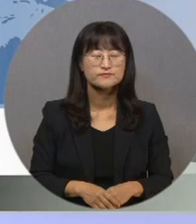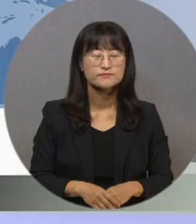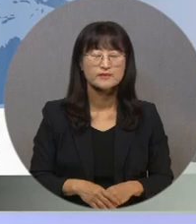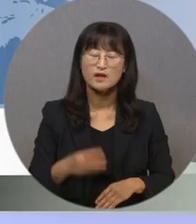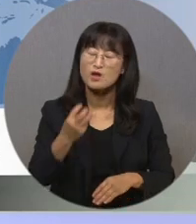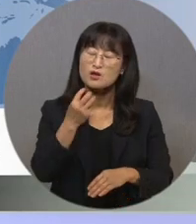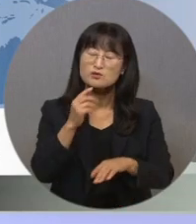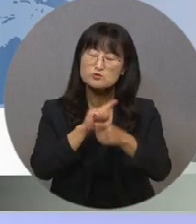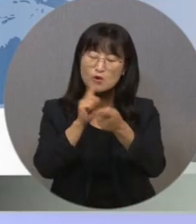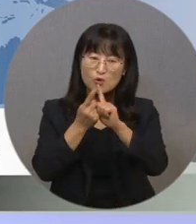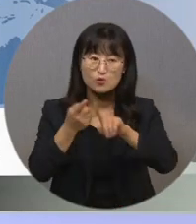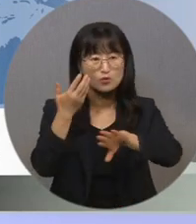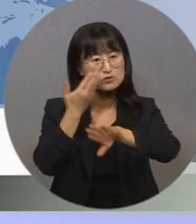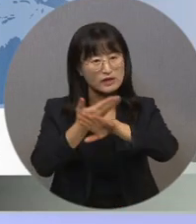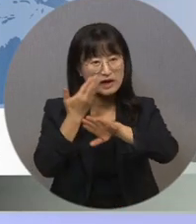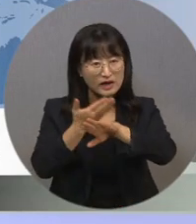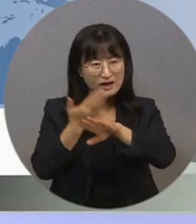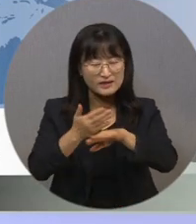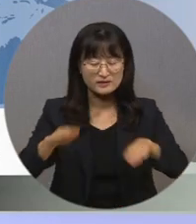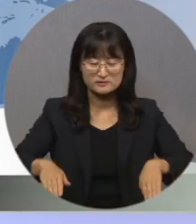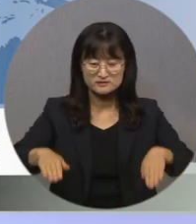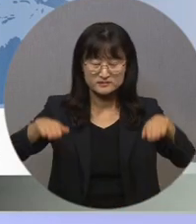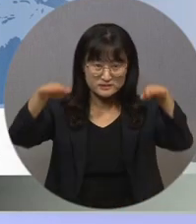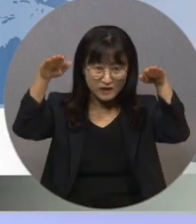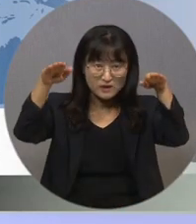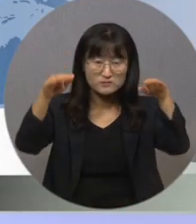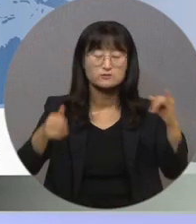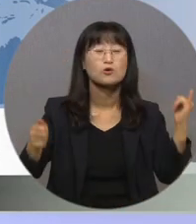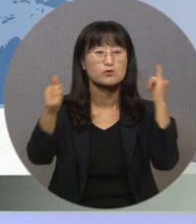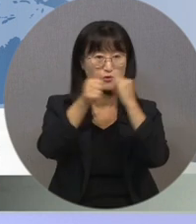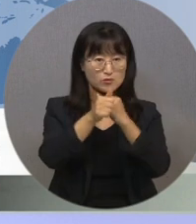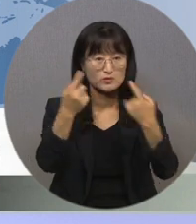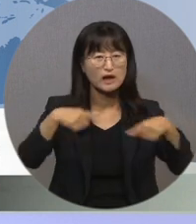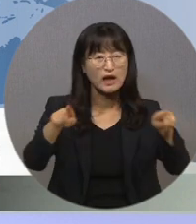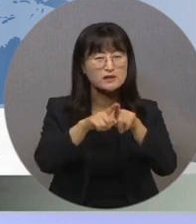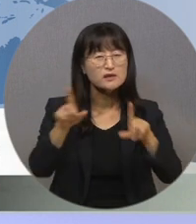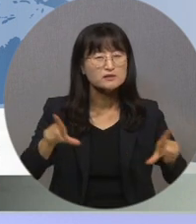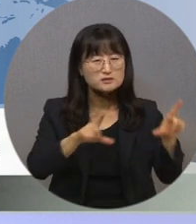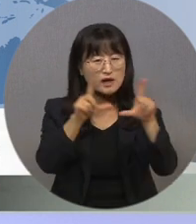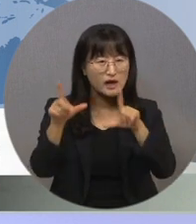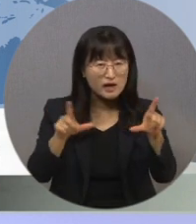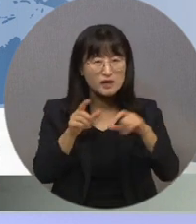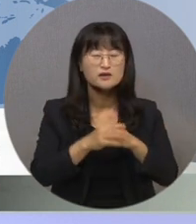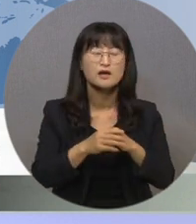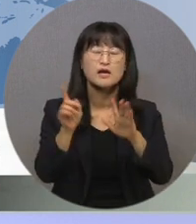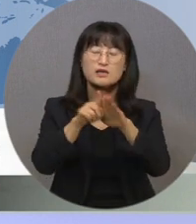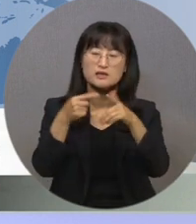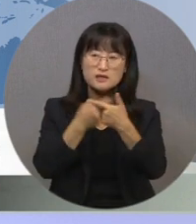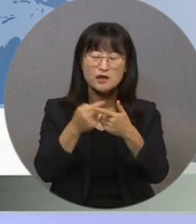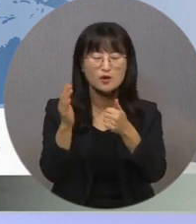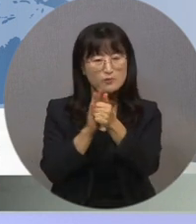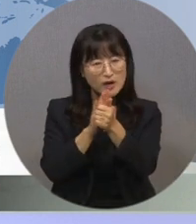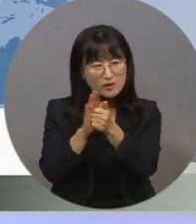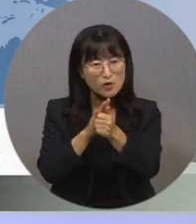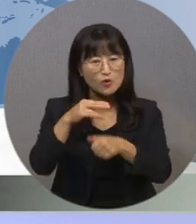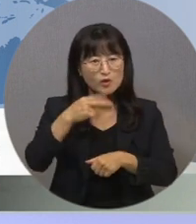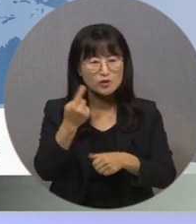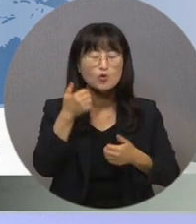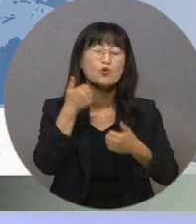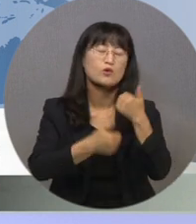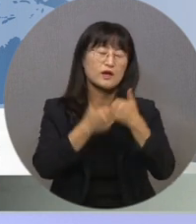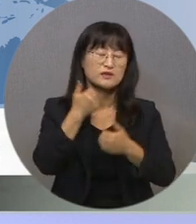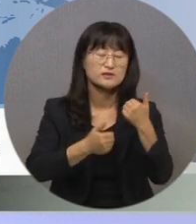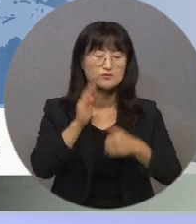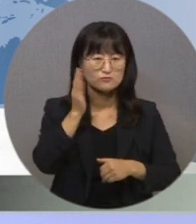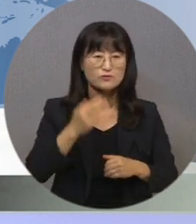서로 다른 환경에서 자라온 두 사람이 결혼을 하고 함께 살아갈 때 이해하고 배려한다 하더라도 갈등이 없기란